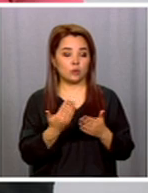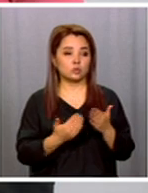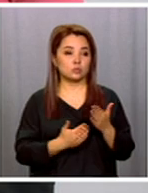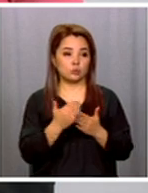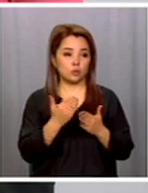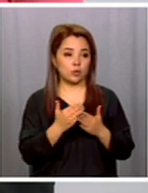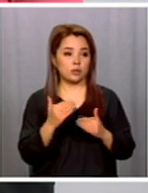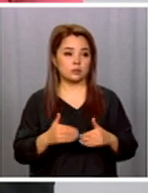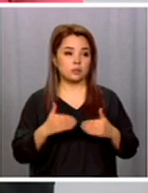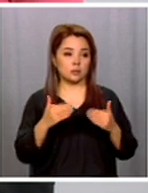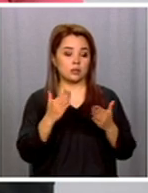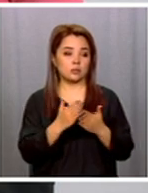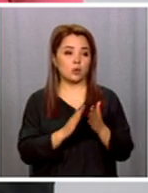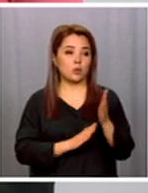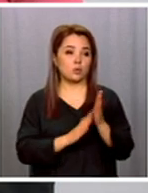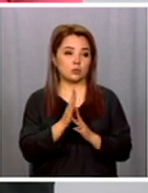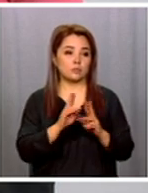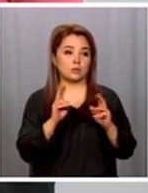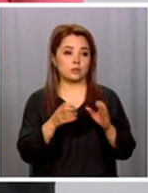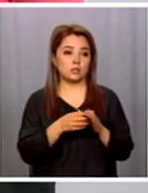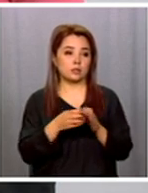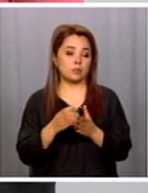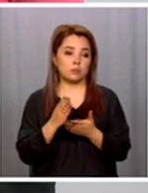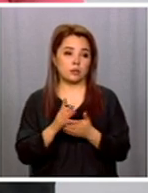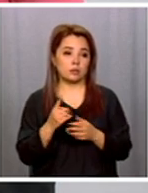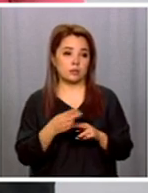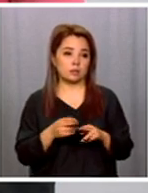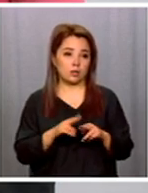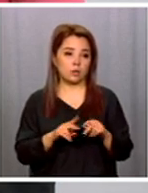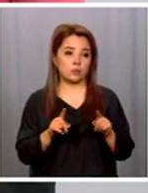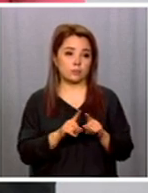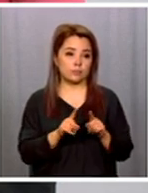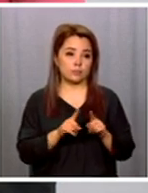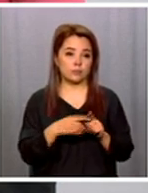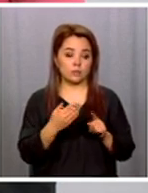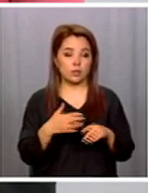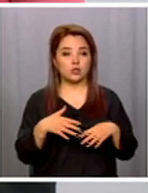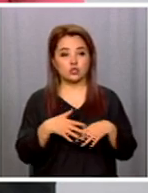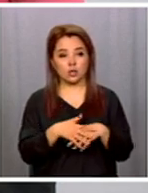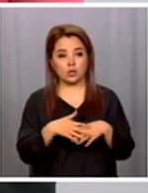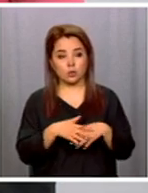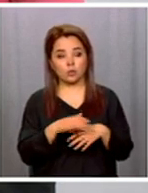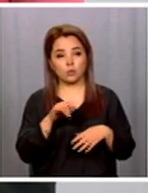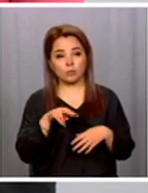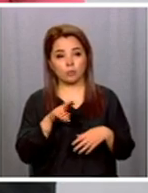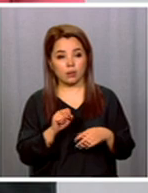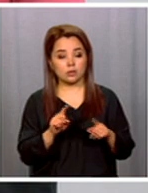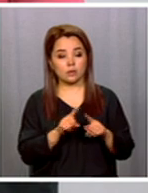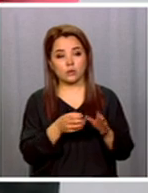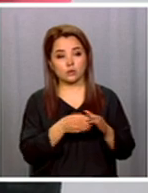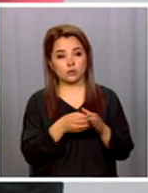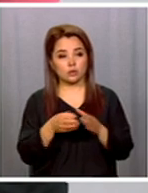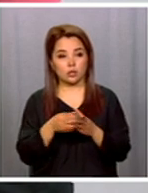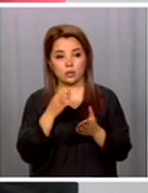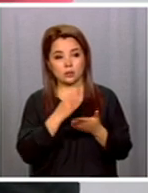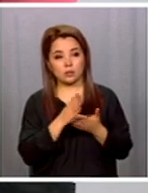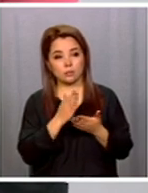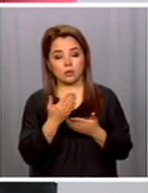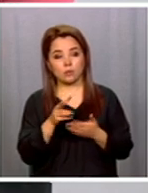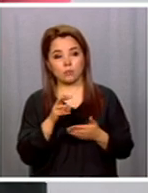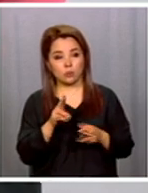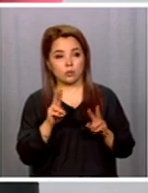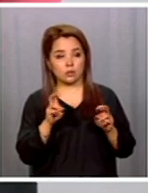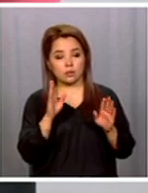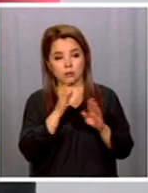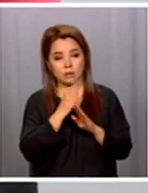сатыдағы өсімдіктер тобына жатады. Неге? Өйткені бұларда жасушалары ұлпаларға жіктелген. Мүктердің